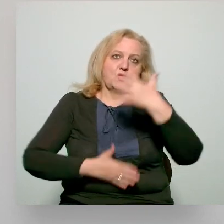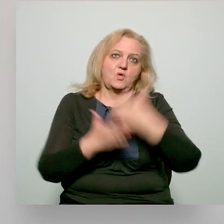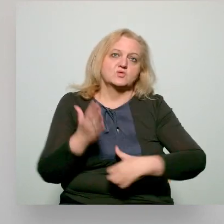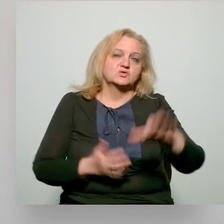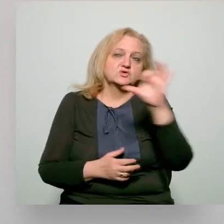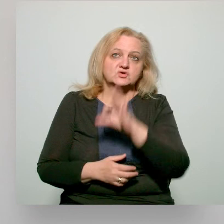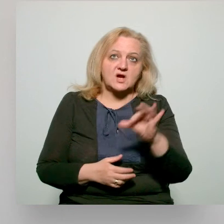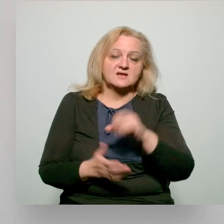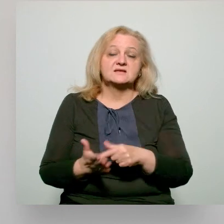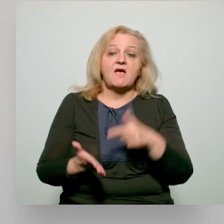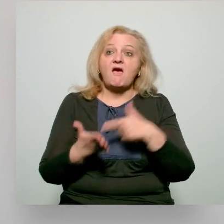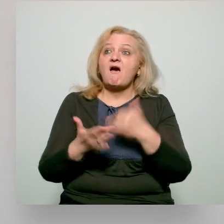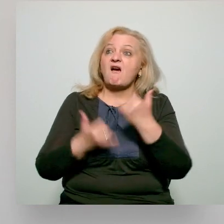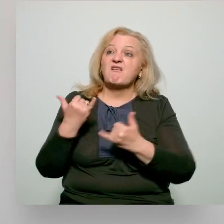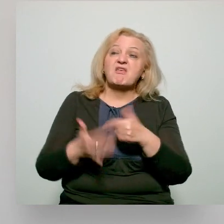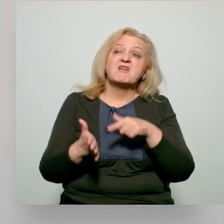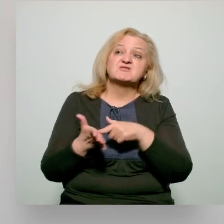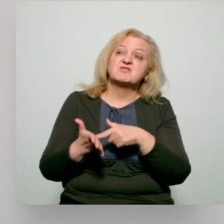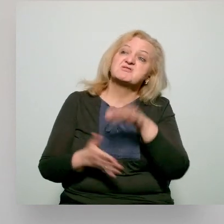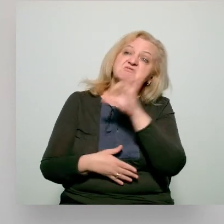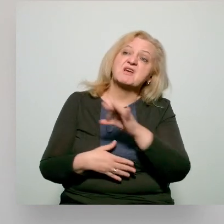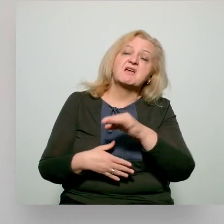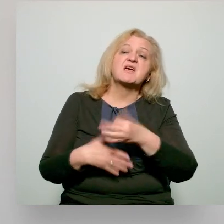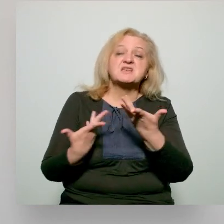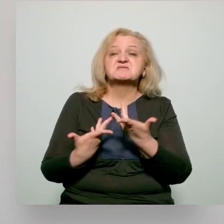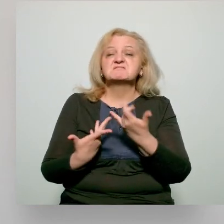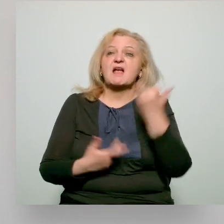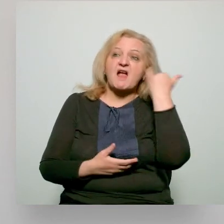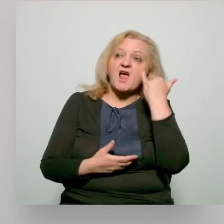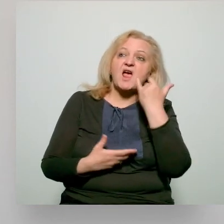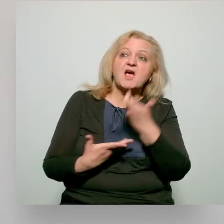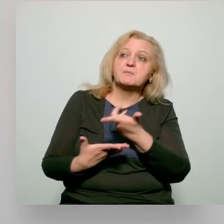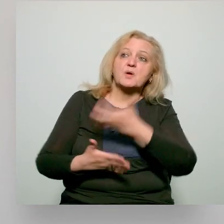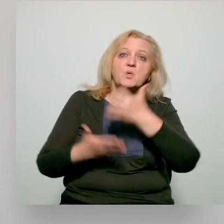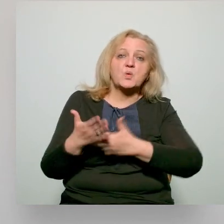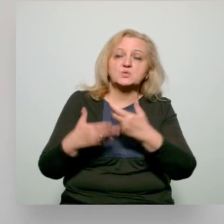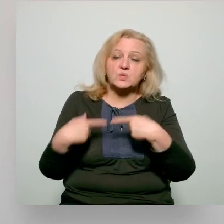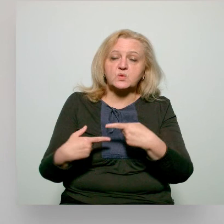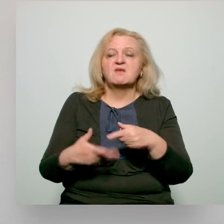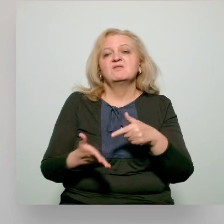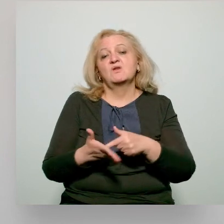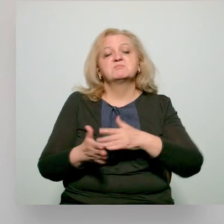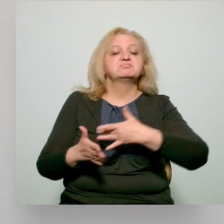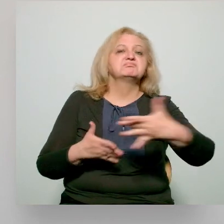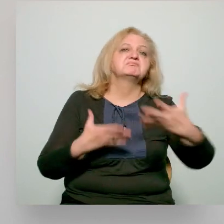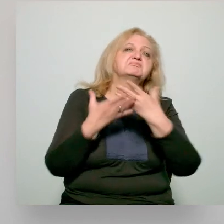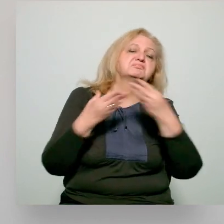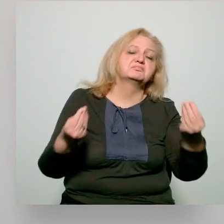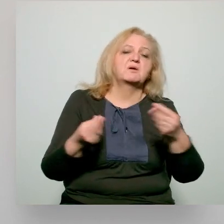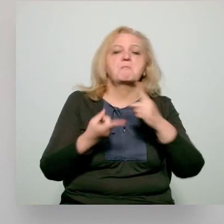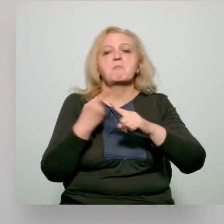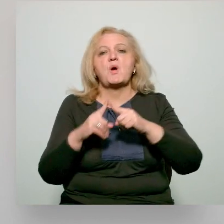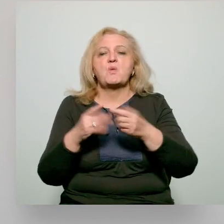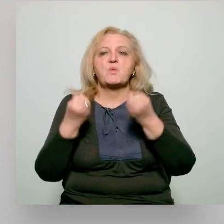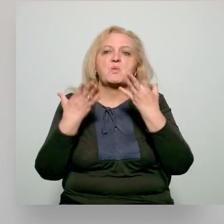tę szansę przegapimy, to czas minie. Kontekst stanie się mniej dla nas życzliwy, dla polityki